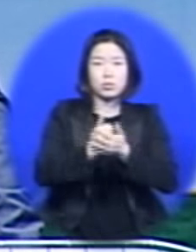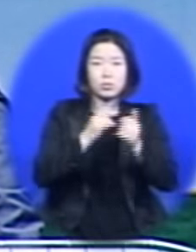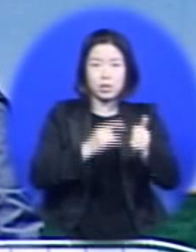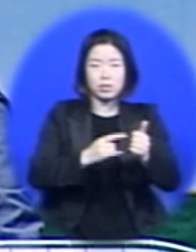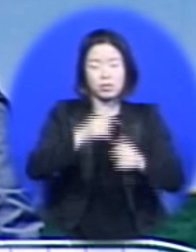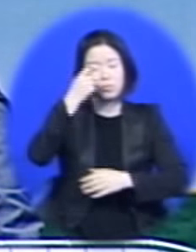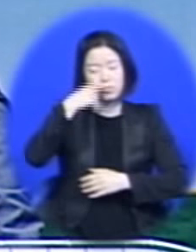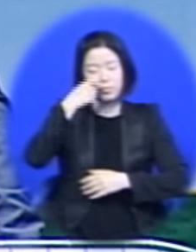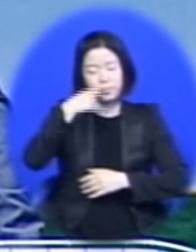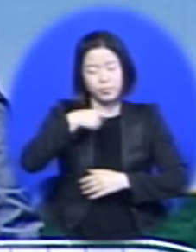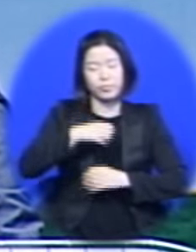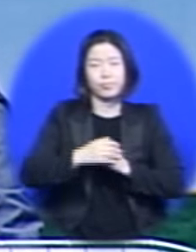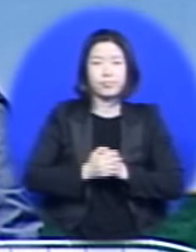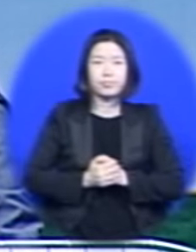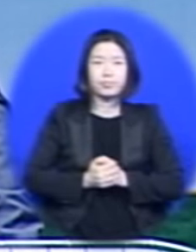우셨다.